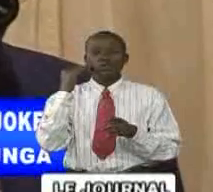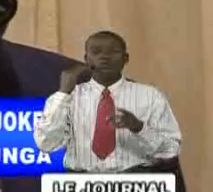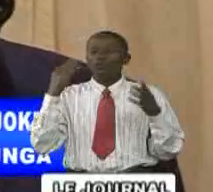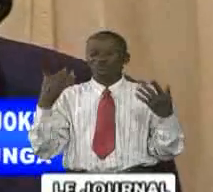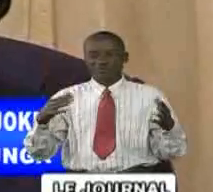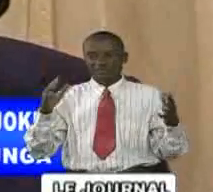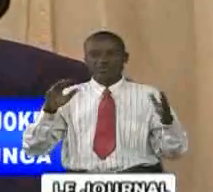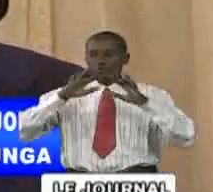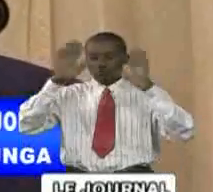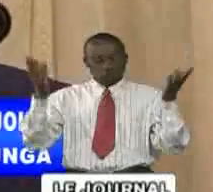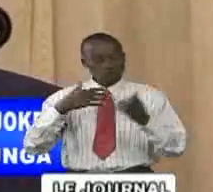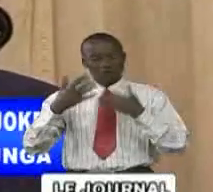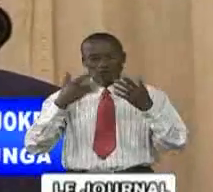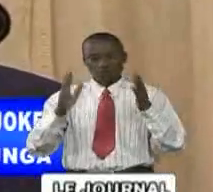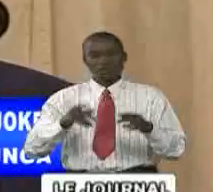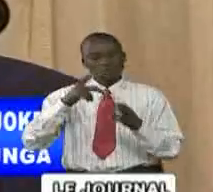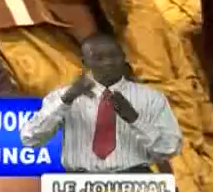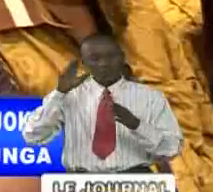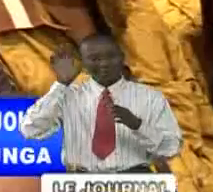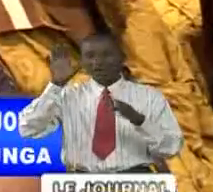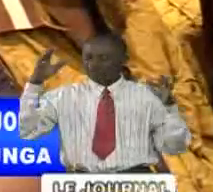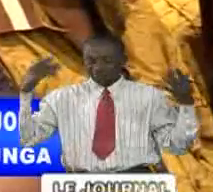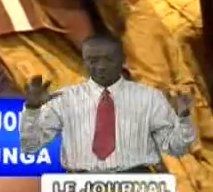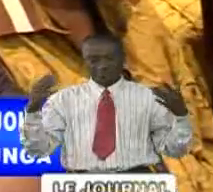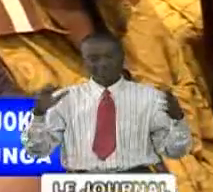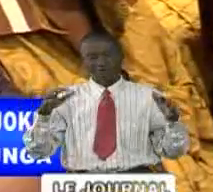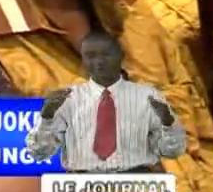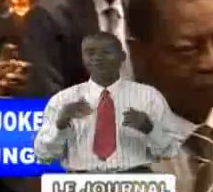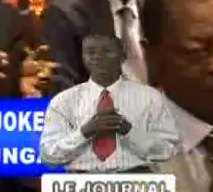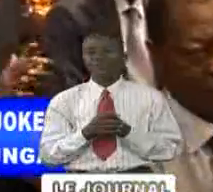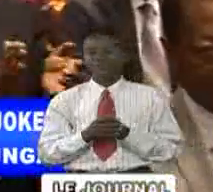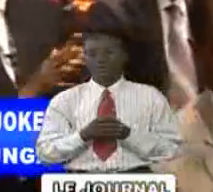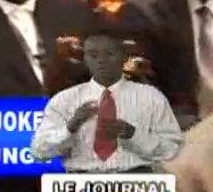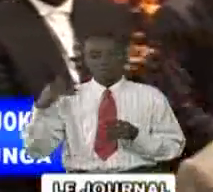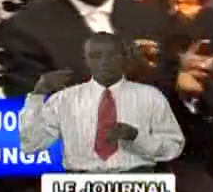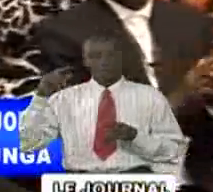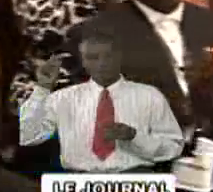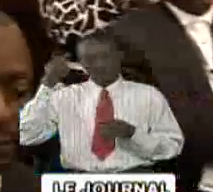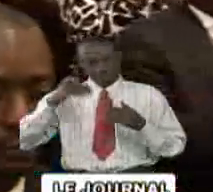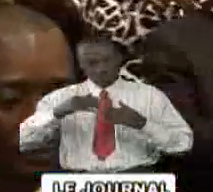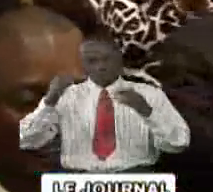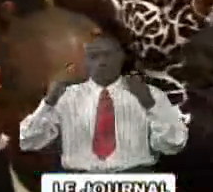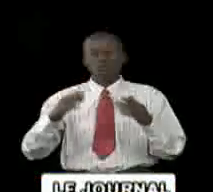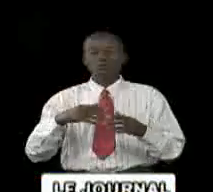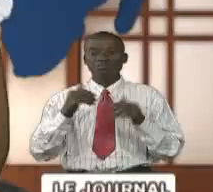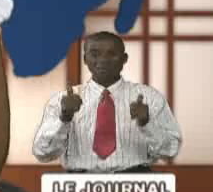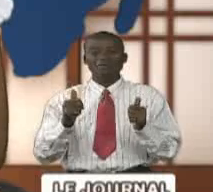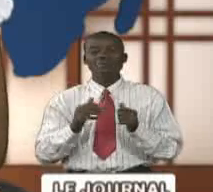vice-ministre des Finances, Roger Chulongo, a pour sa part salué ces assises qui matérialisent la réforme des finances publiques.